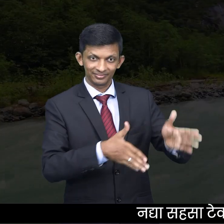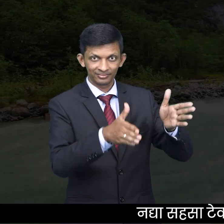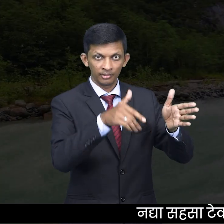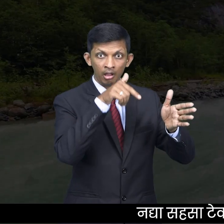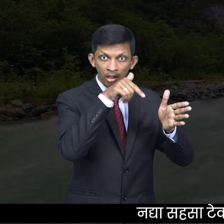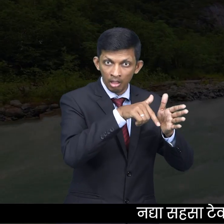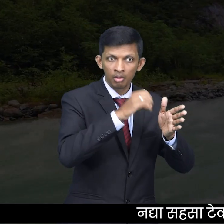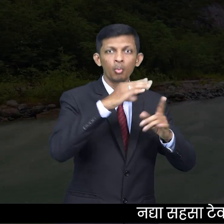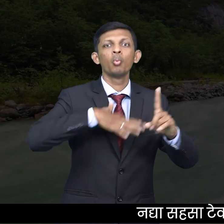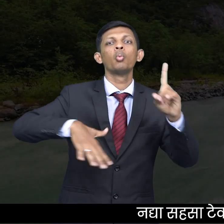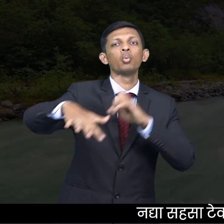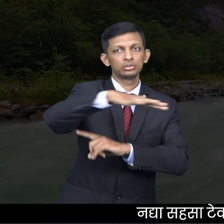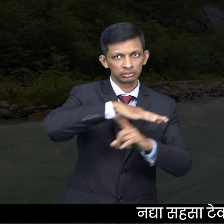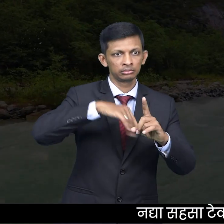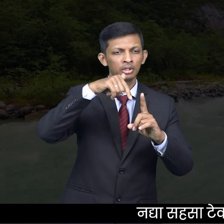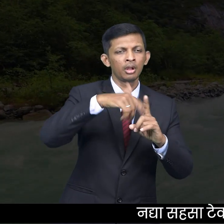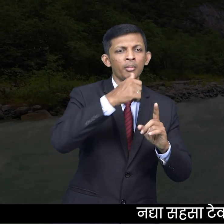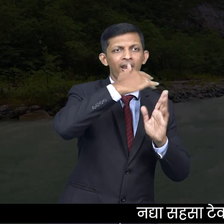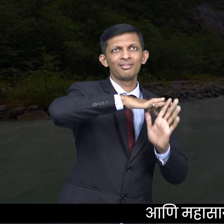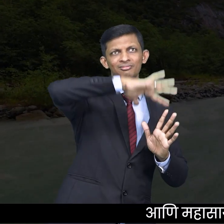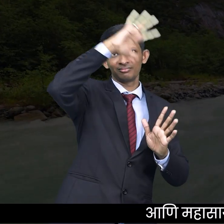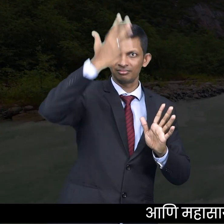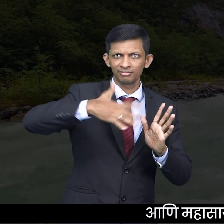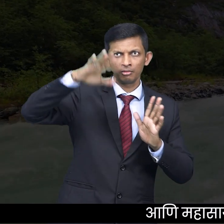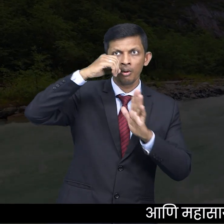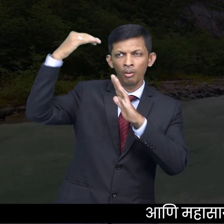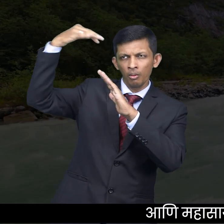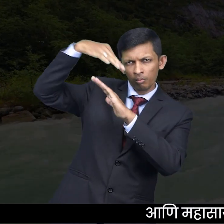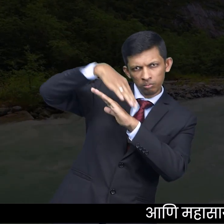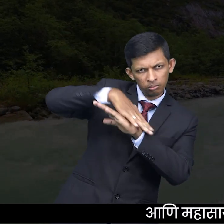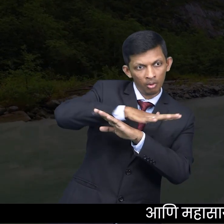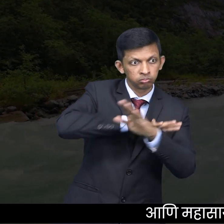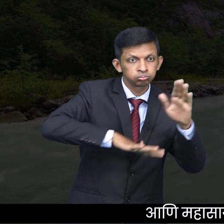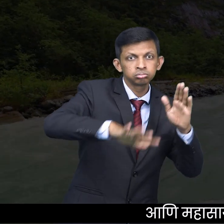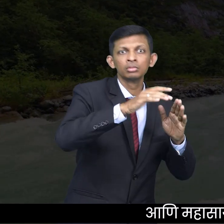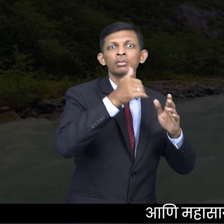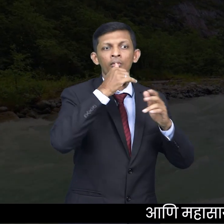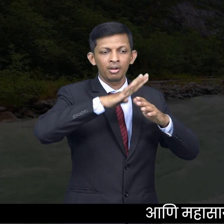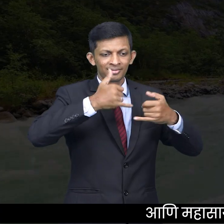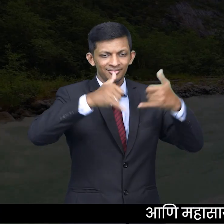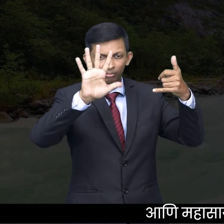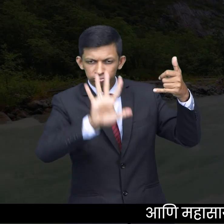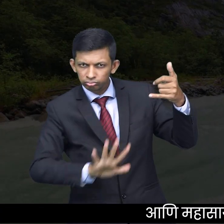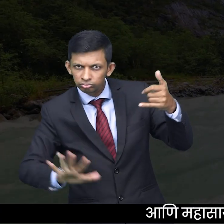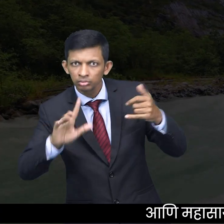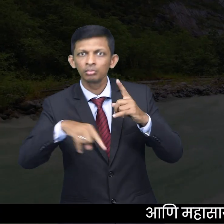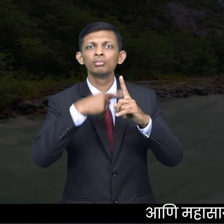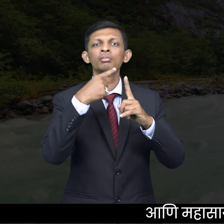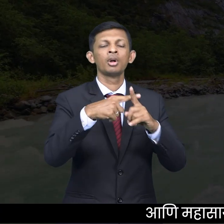नद्या सहसा टेकड्या किंवा पर्वतांमधून उगम पावतात आणि महासागर, समुद्र किंवा तलावांकडे वाहतात.